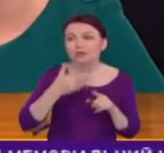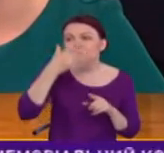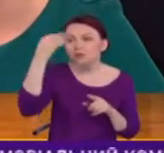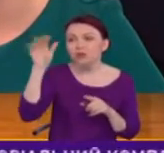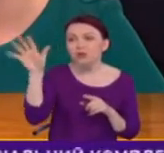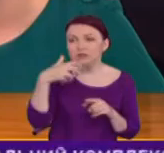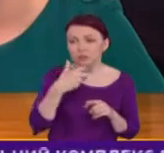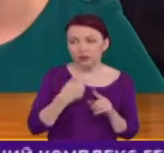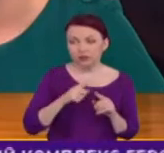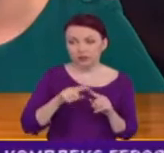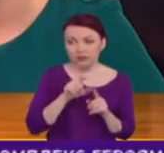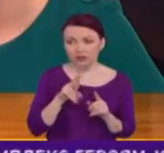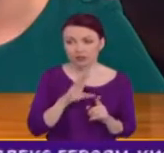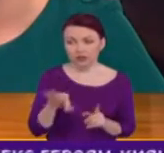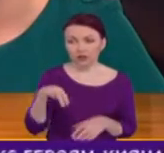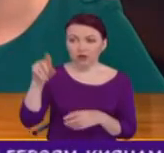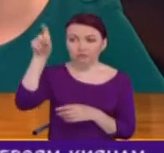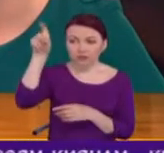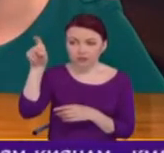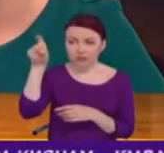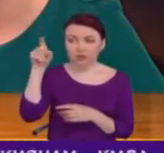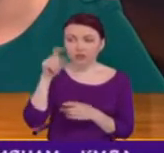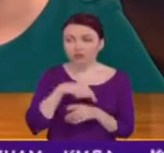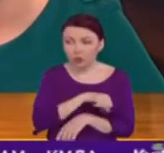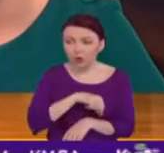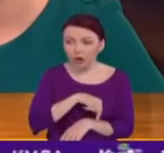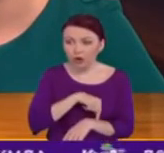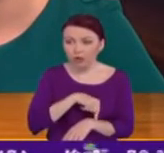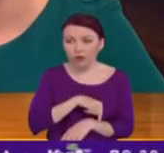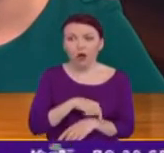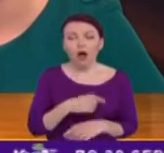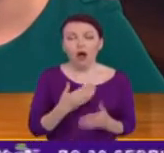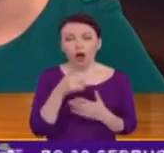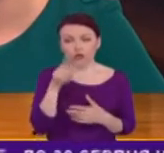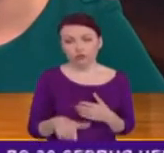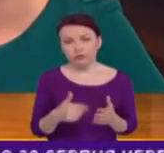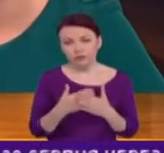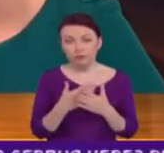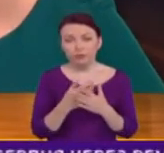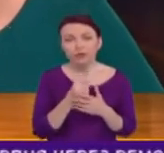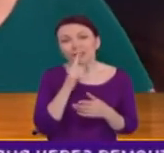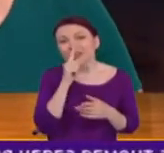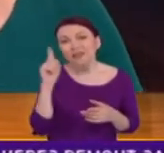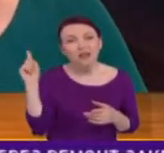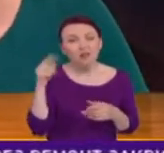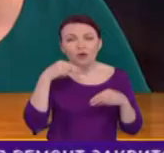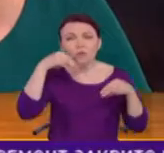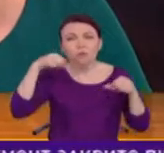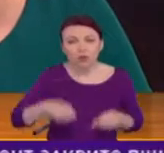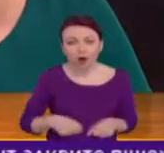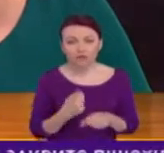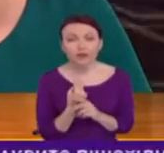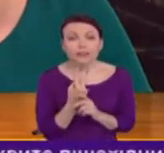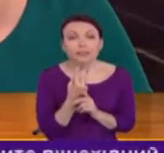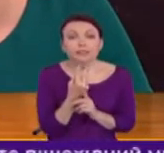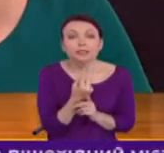знімати. Вони так висіли з роками, а людина, яка здала там недавно на права, і ще поки